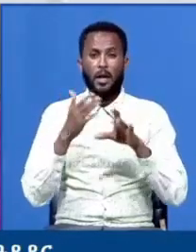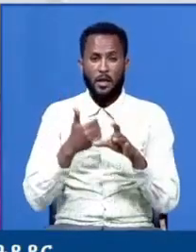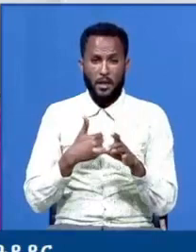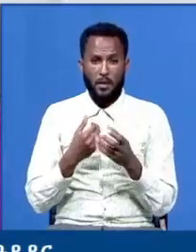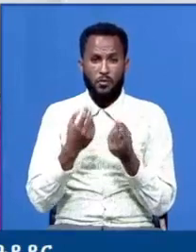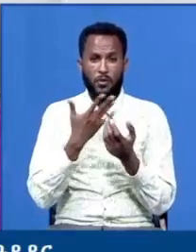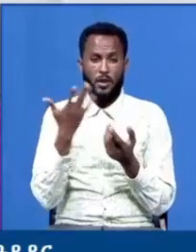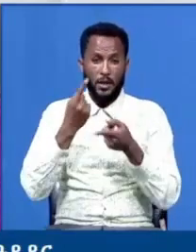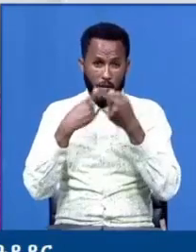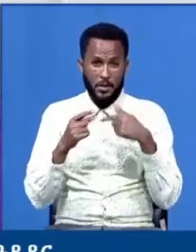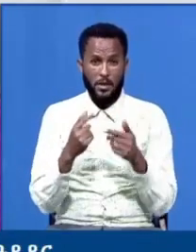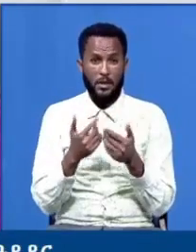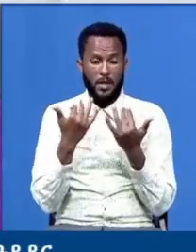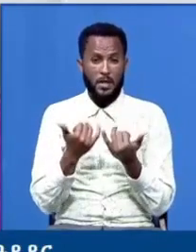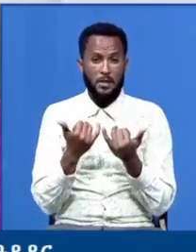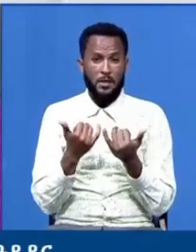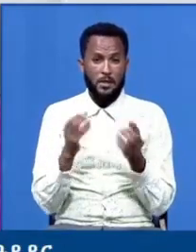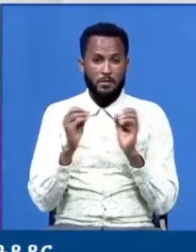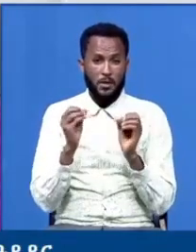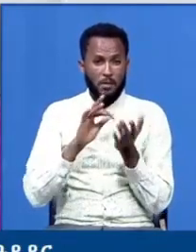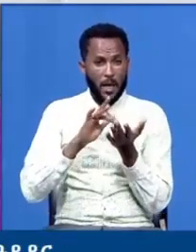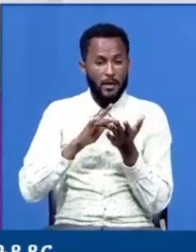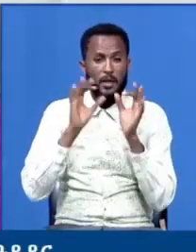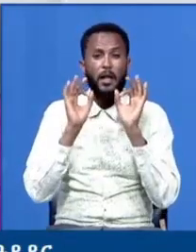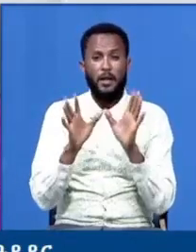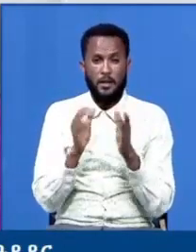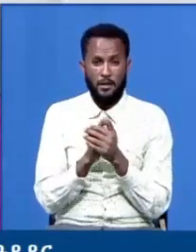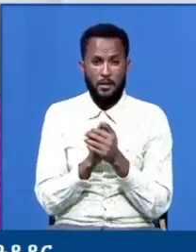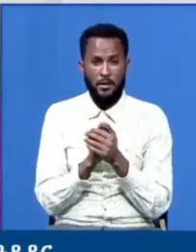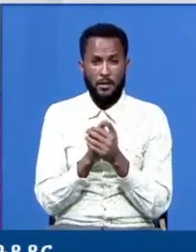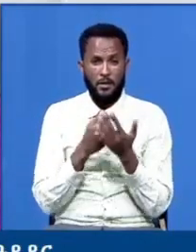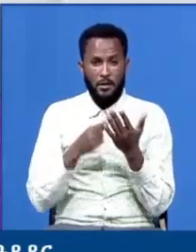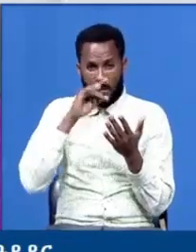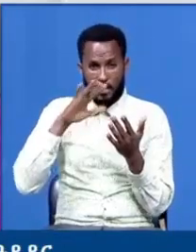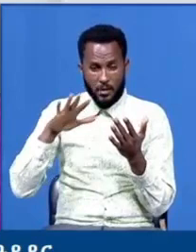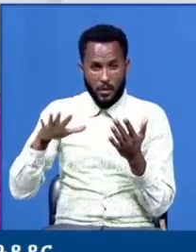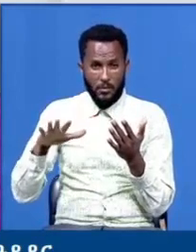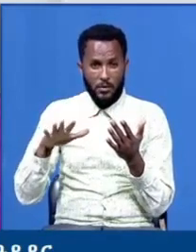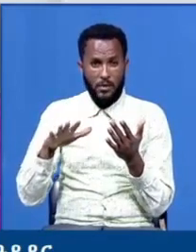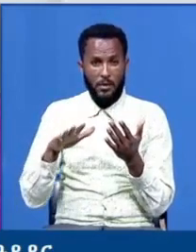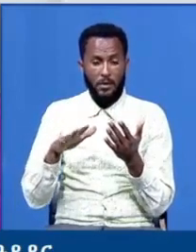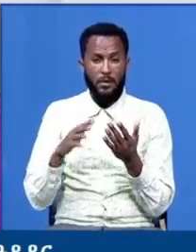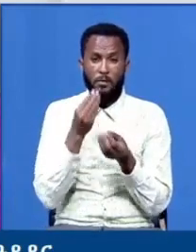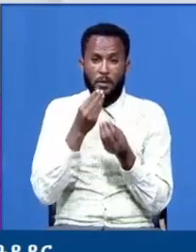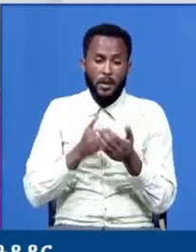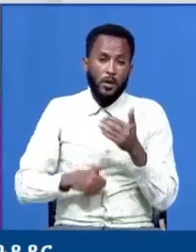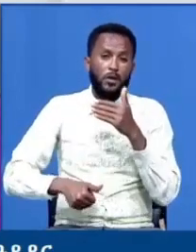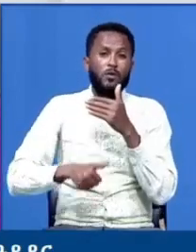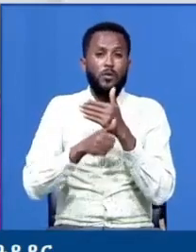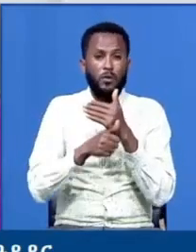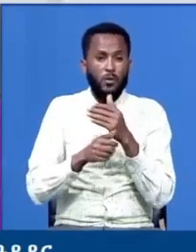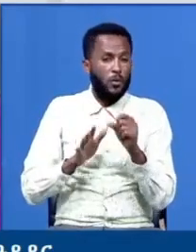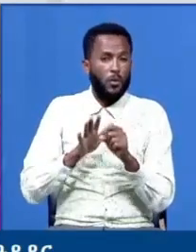ብዙሕ ነገር ክመፀና ግን ስቲል መድሓኒታት እውን የለን ነቶም ህፃውንቲ ነቶም ንኣብነት ምግቢ ዝተጠቕዑ እውን